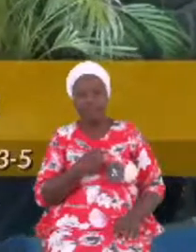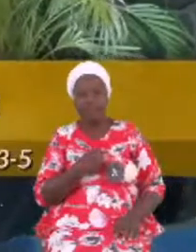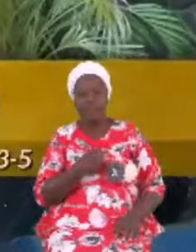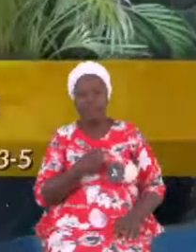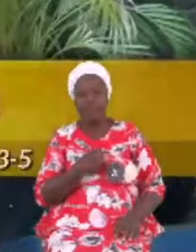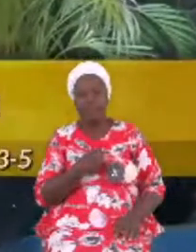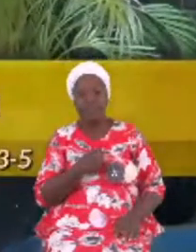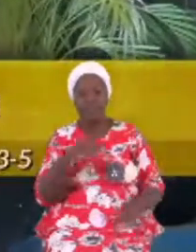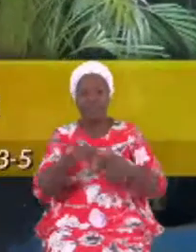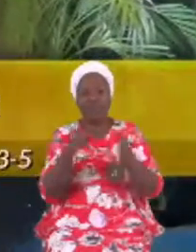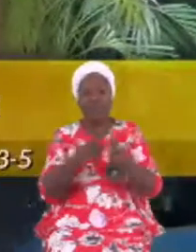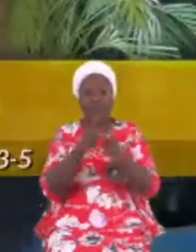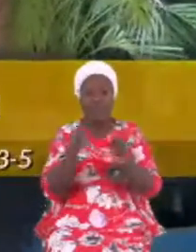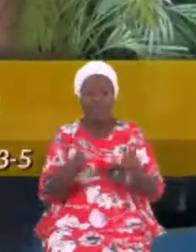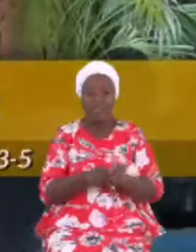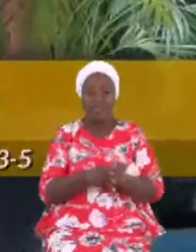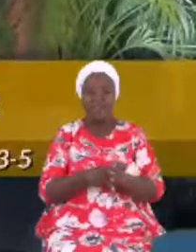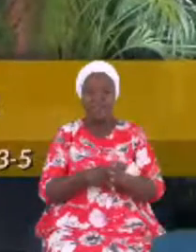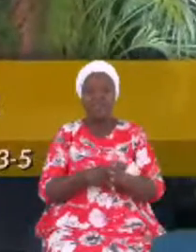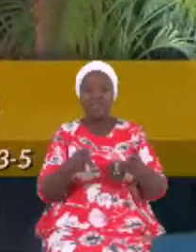Dans ce verset